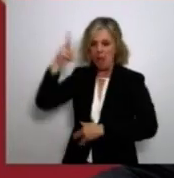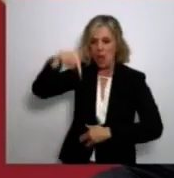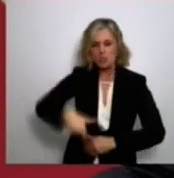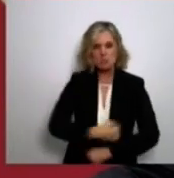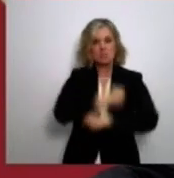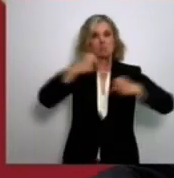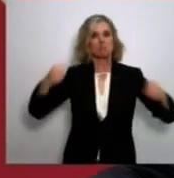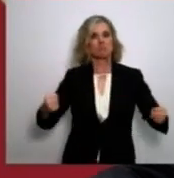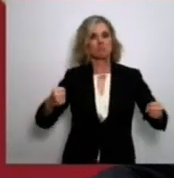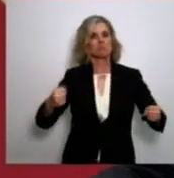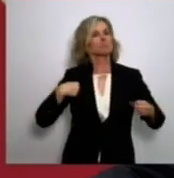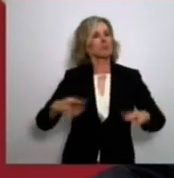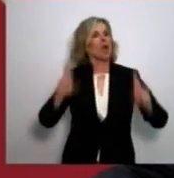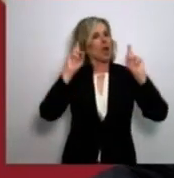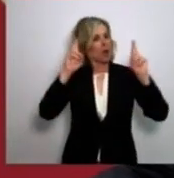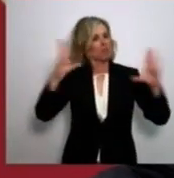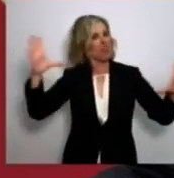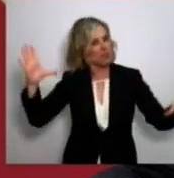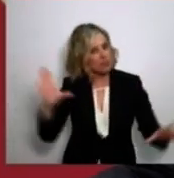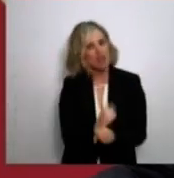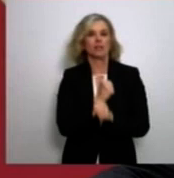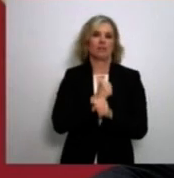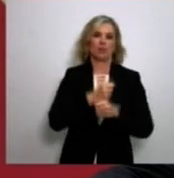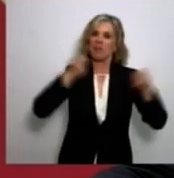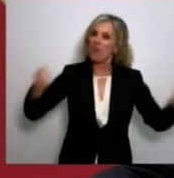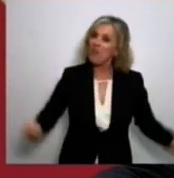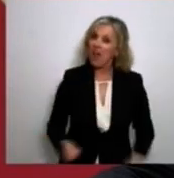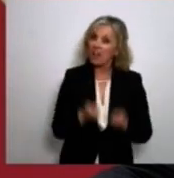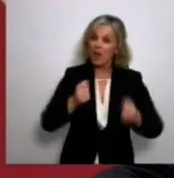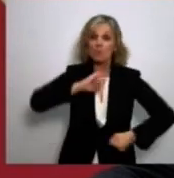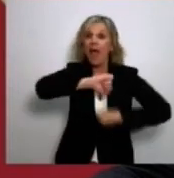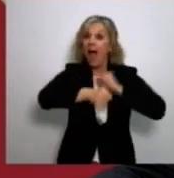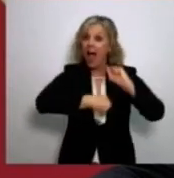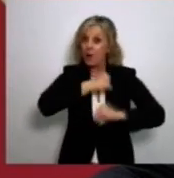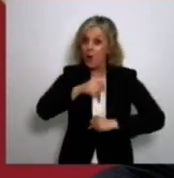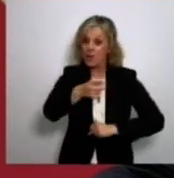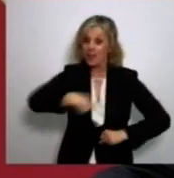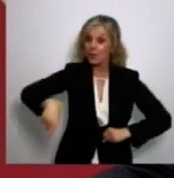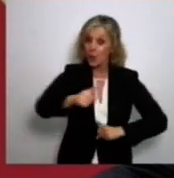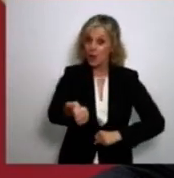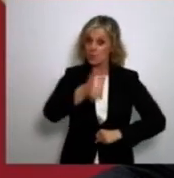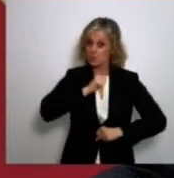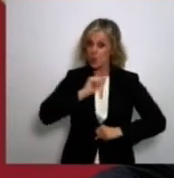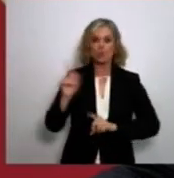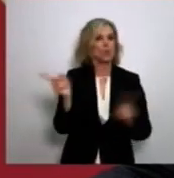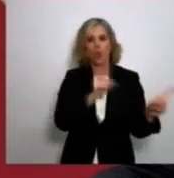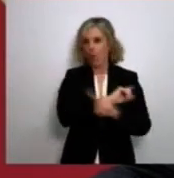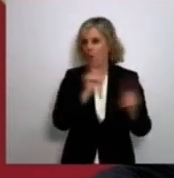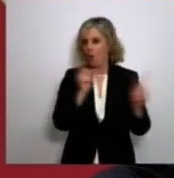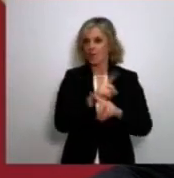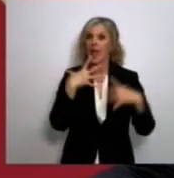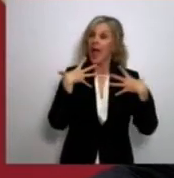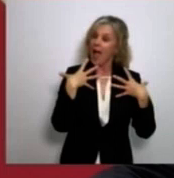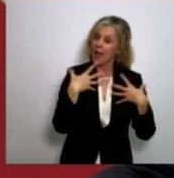Και είμαστε αισιόδοξοι ότι θα το κάνουμε. Γιατί σε αυτόν τον αγώνα δεν είμαστε μόνοι μας. Έχουμε τους καλούς